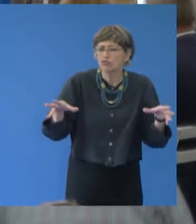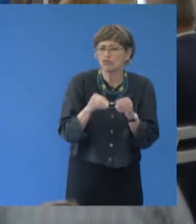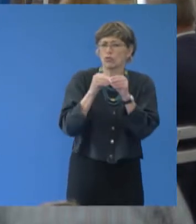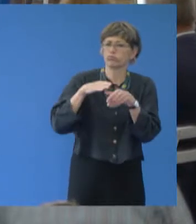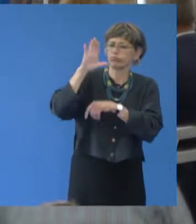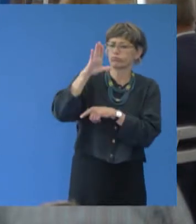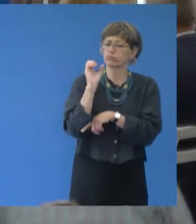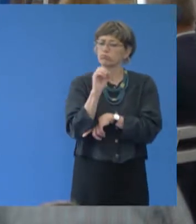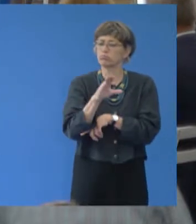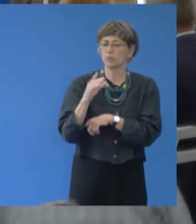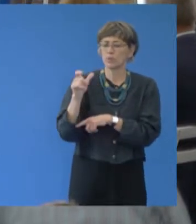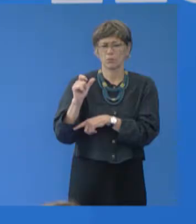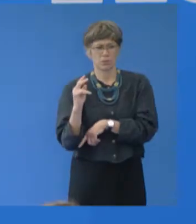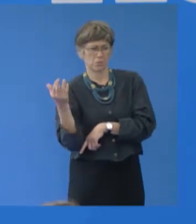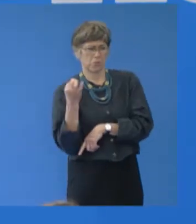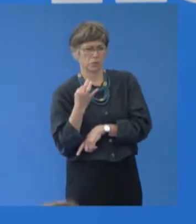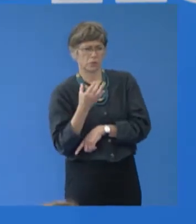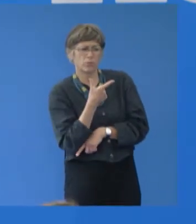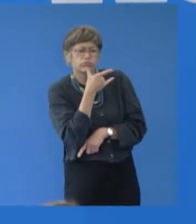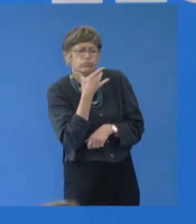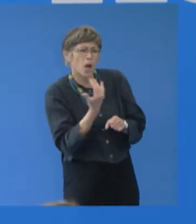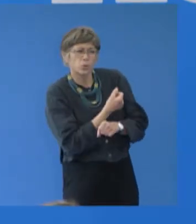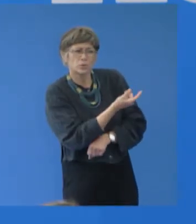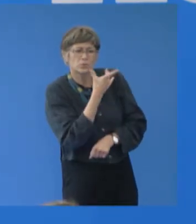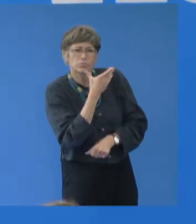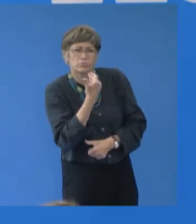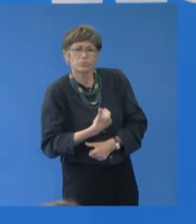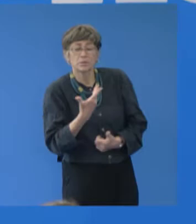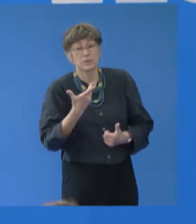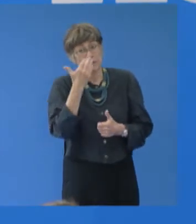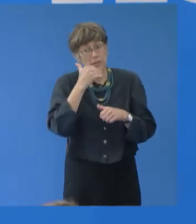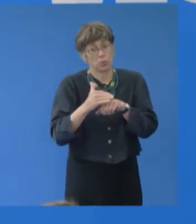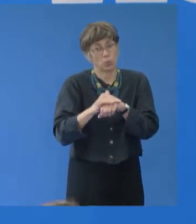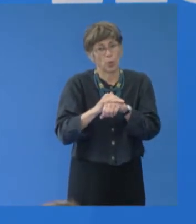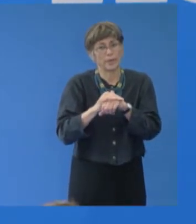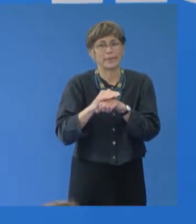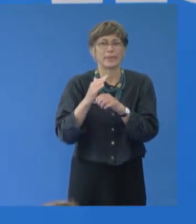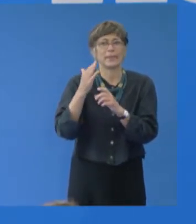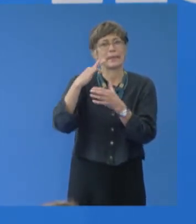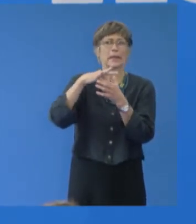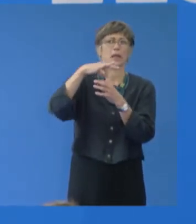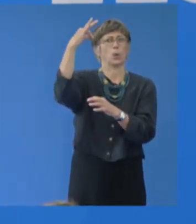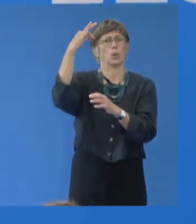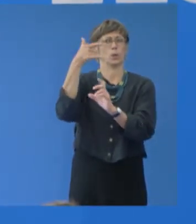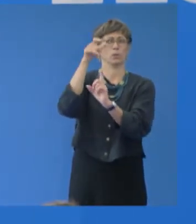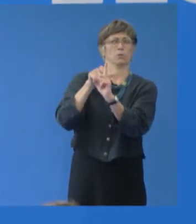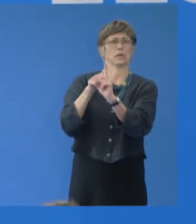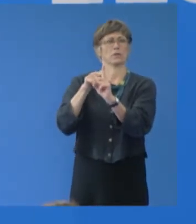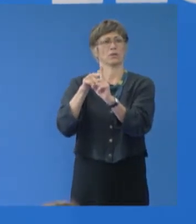m'ont regardé en me disant « mais elle n'y arrivera jamais ». Parce que vous savez, en politique, il y a toujours l'élu avec un grand E, celui